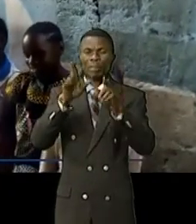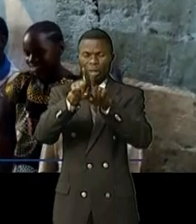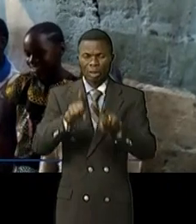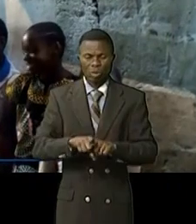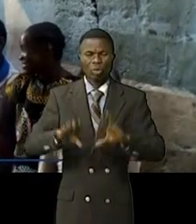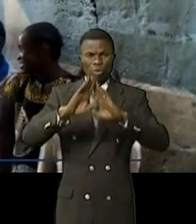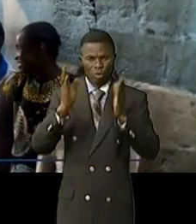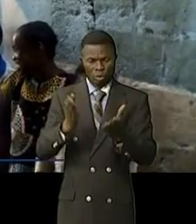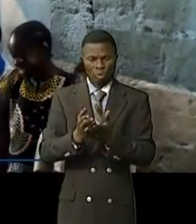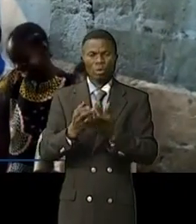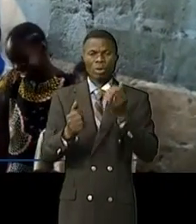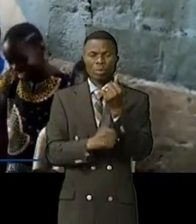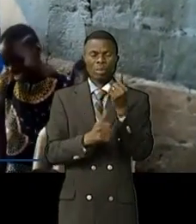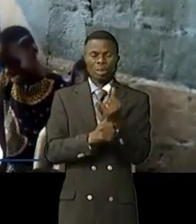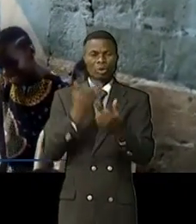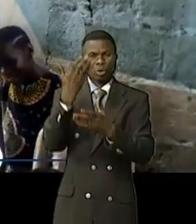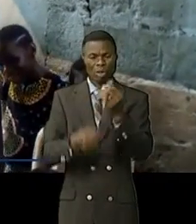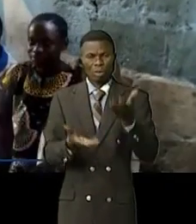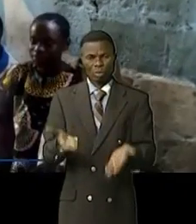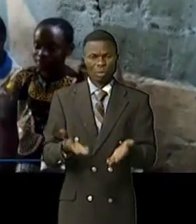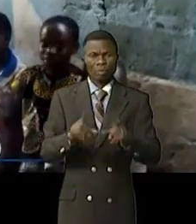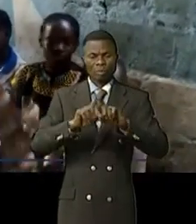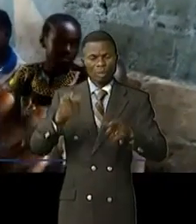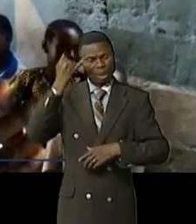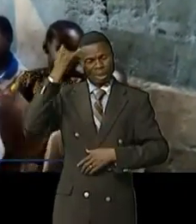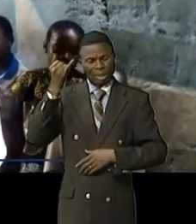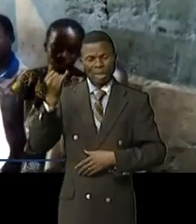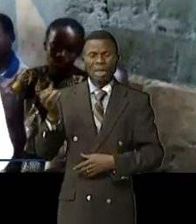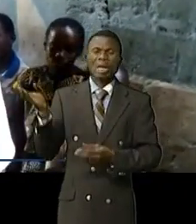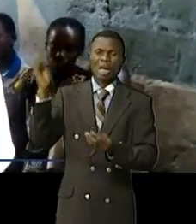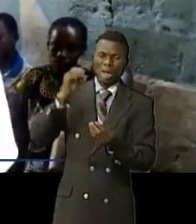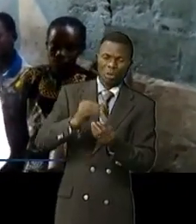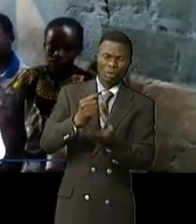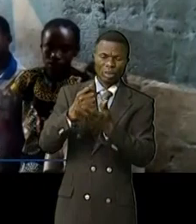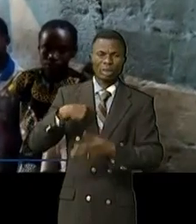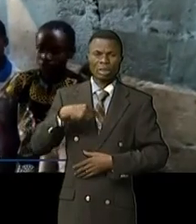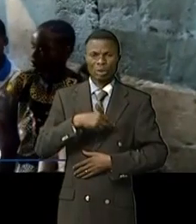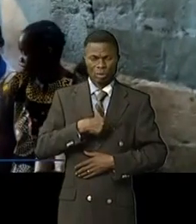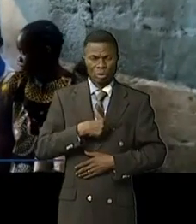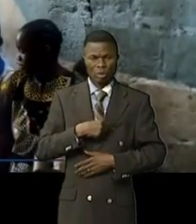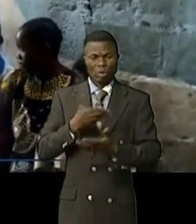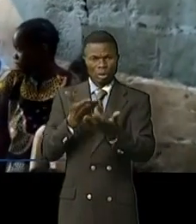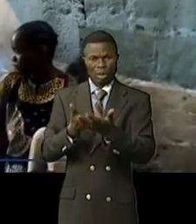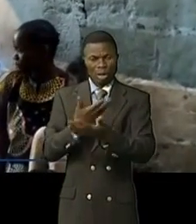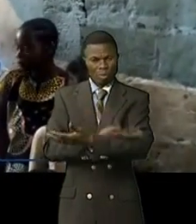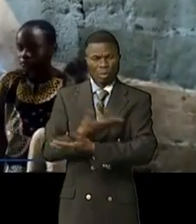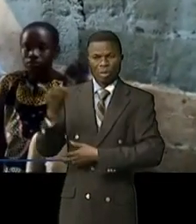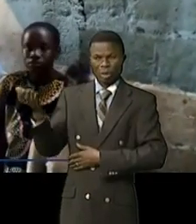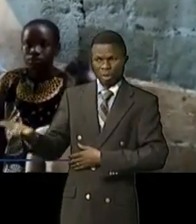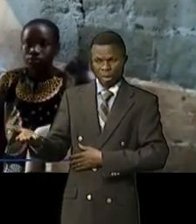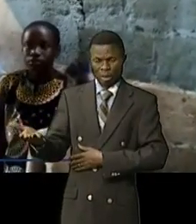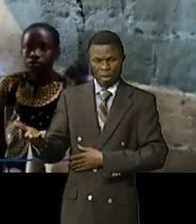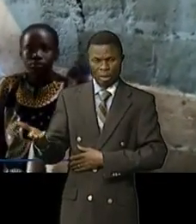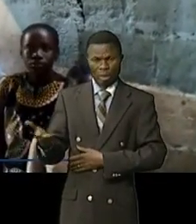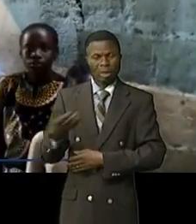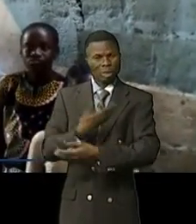ceux qui ne sont pas ici, mais qui ont contribué. Nous avons avec nous des bébés, y compris un